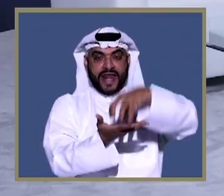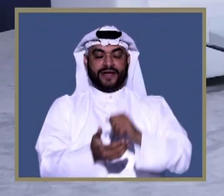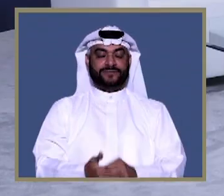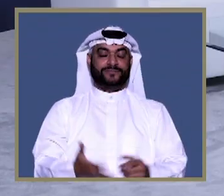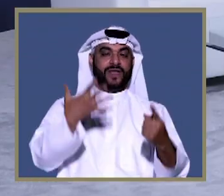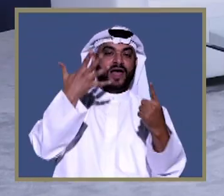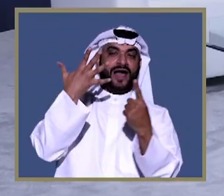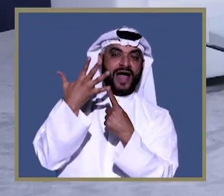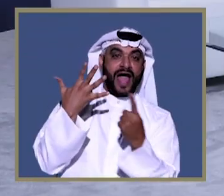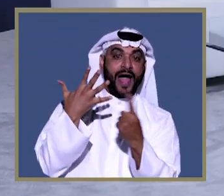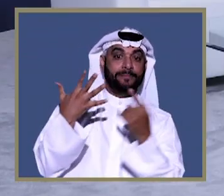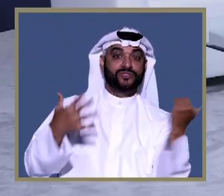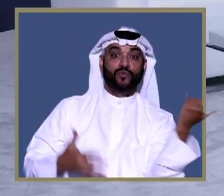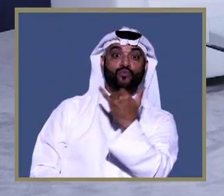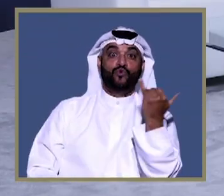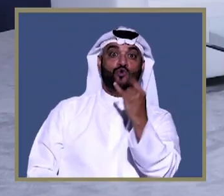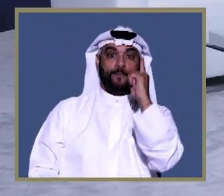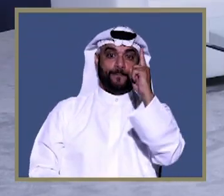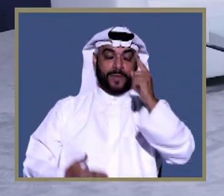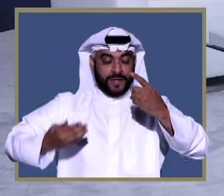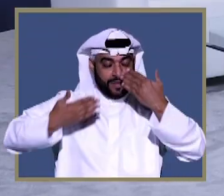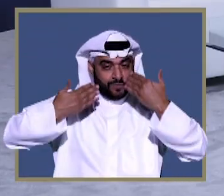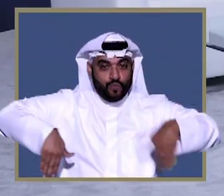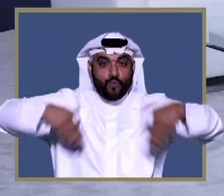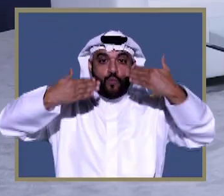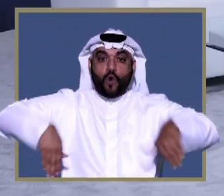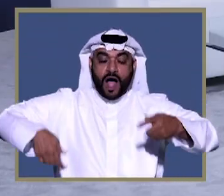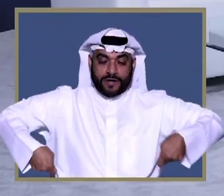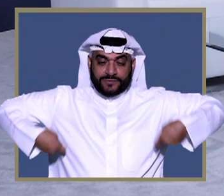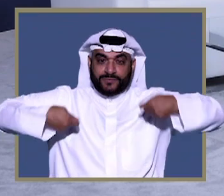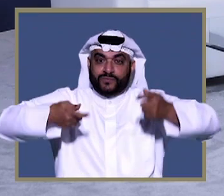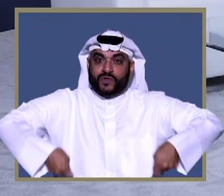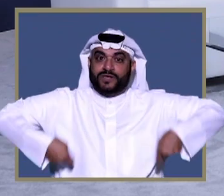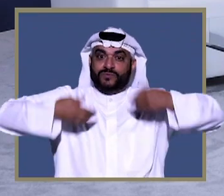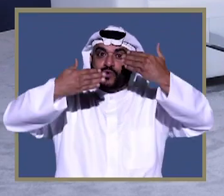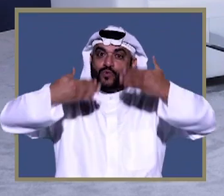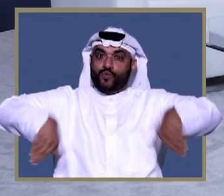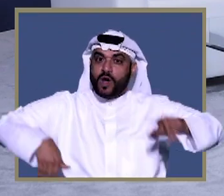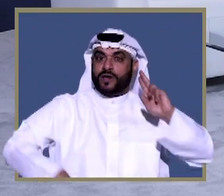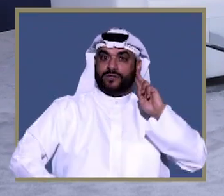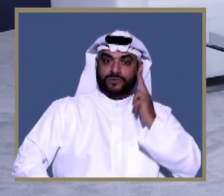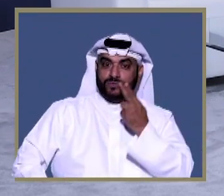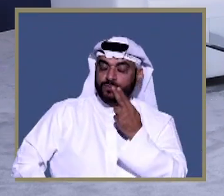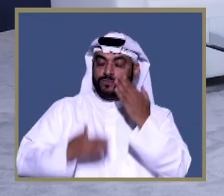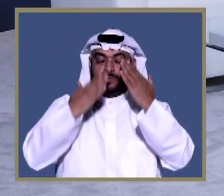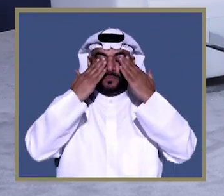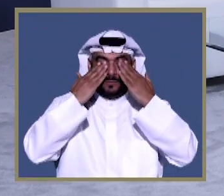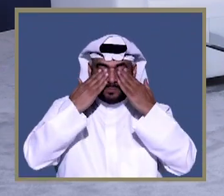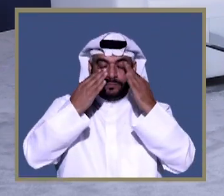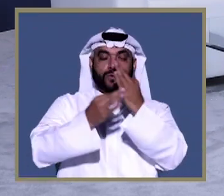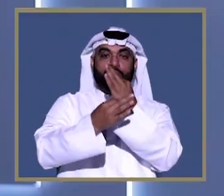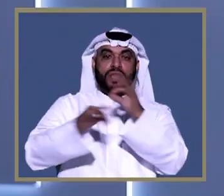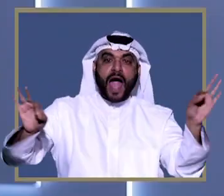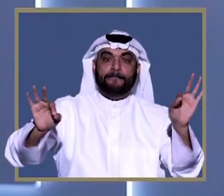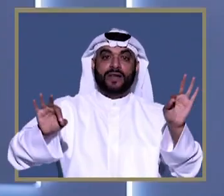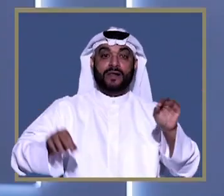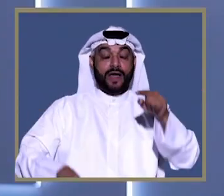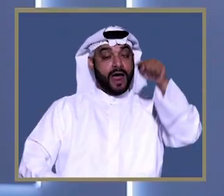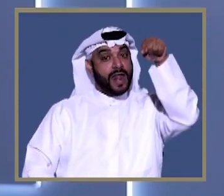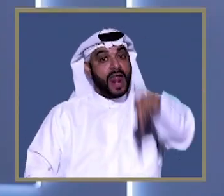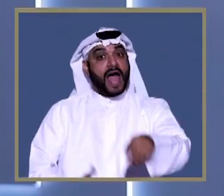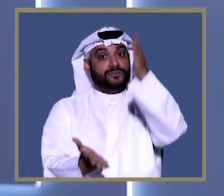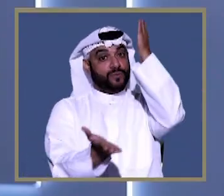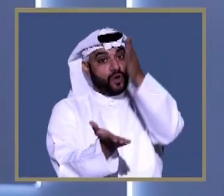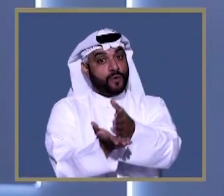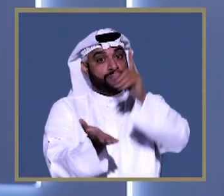الرياضية. وخامسا وهو الأهم، ذوي الاحتياجات الخاصة. ذوي الاحتياجات الخاصة لا